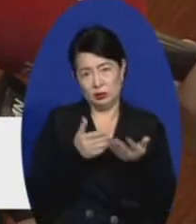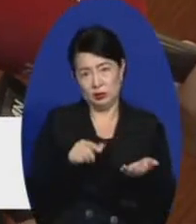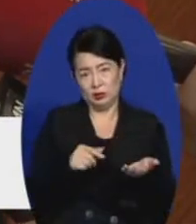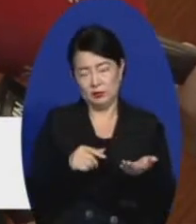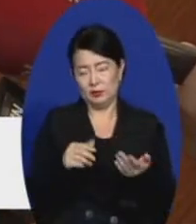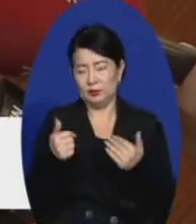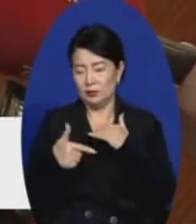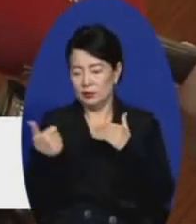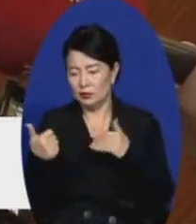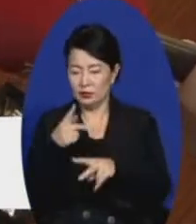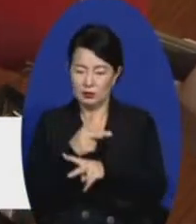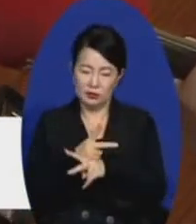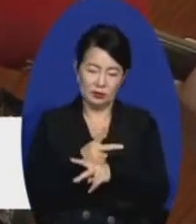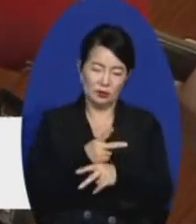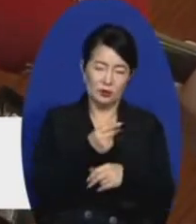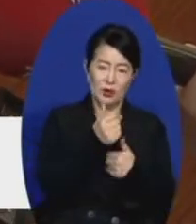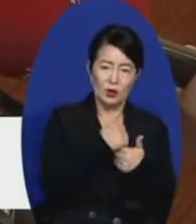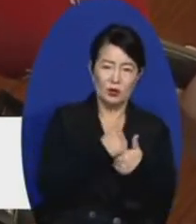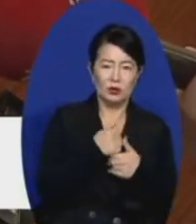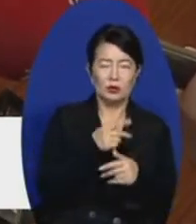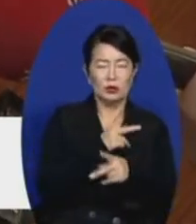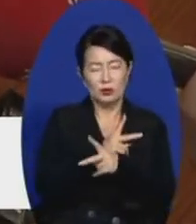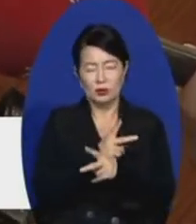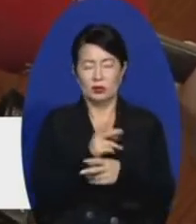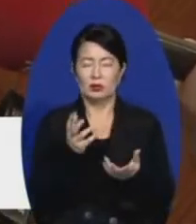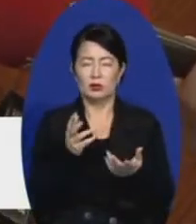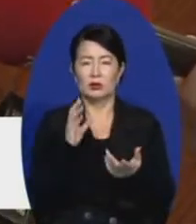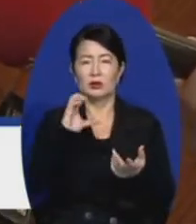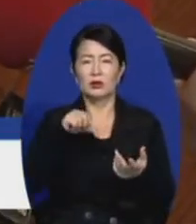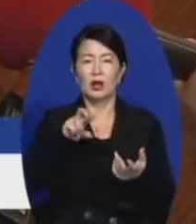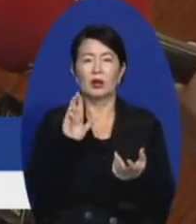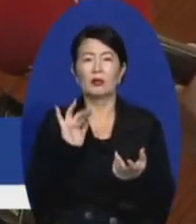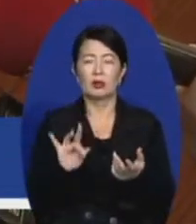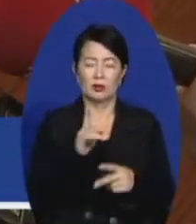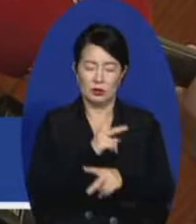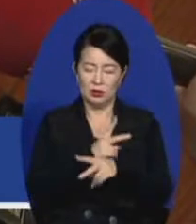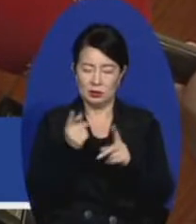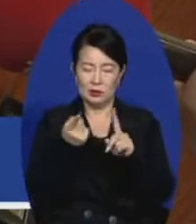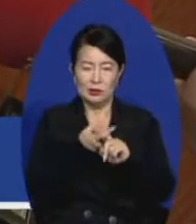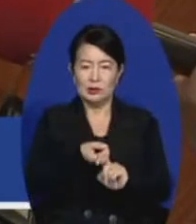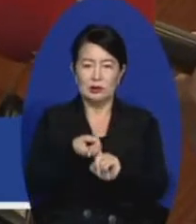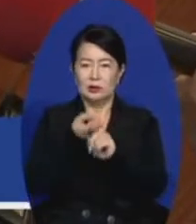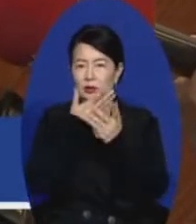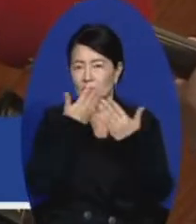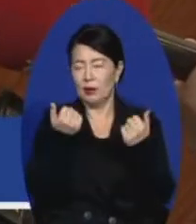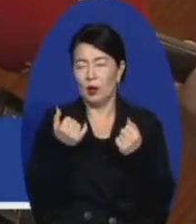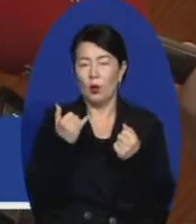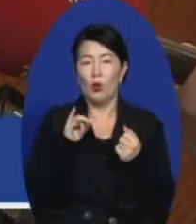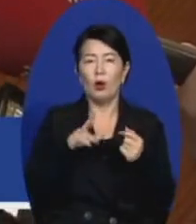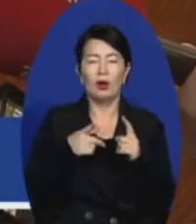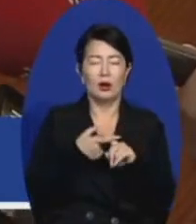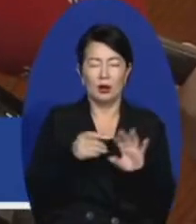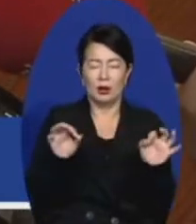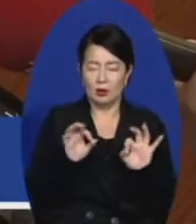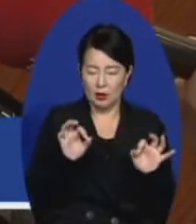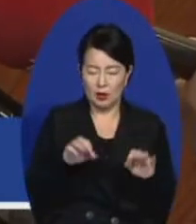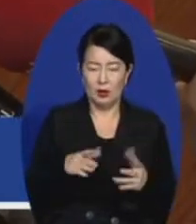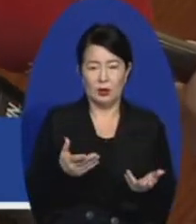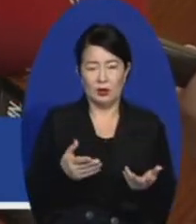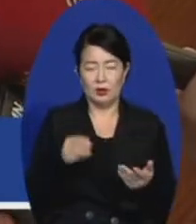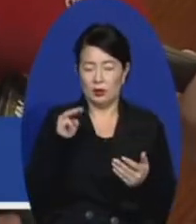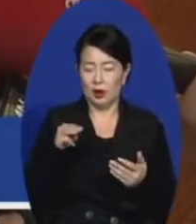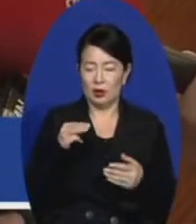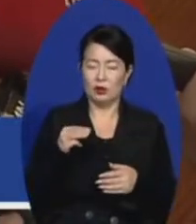хууль болон аж ахуйн нэгжийн орлогын албан татврын хууль гэдэг салбарын хуулиудтай бас төдийлөн нийцээгүй уялдаагүй байдаг. Үүнээс болоод бас татврын